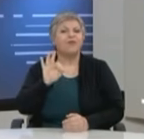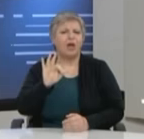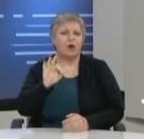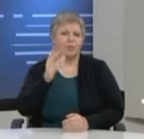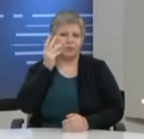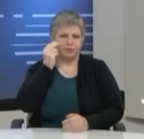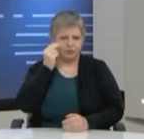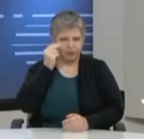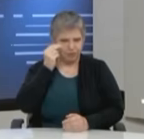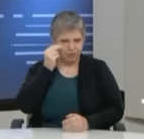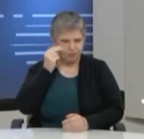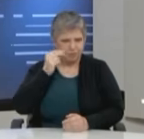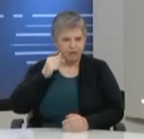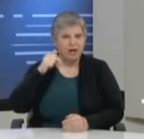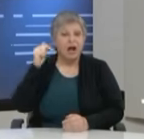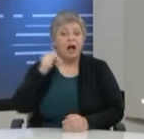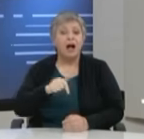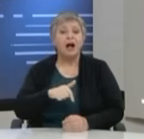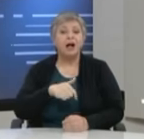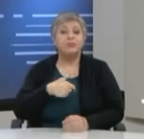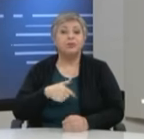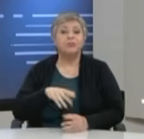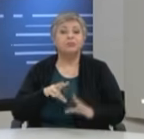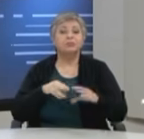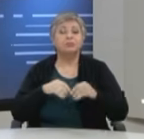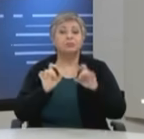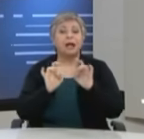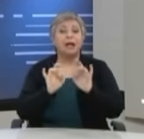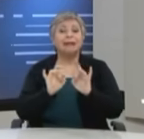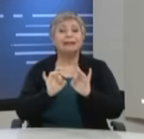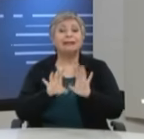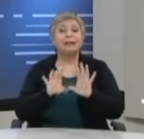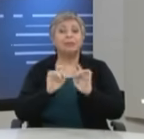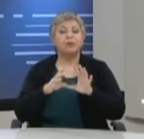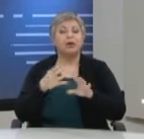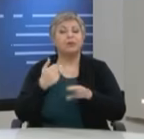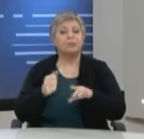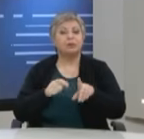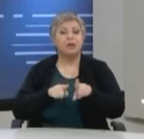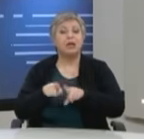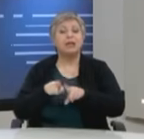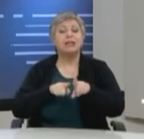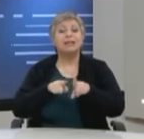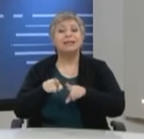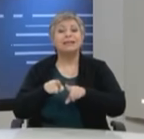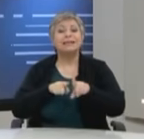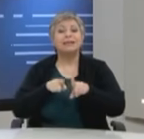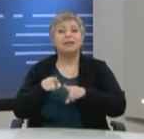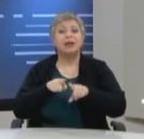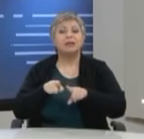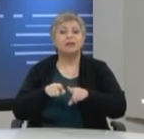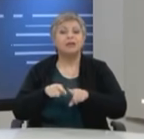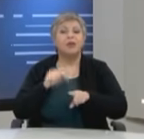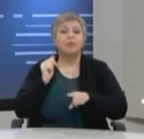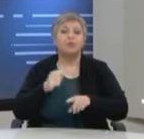φρόντισαν να μην αποδεχθούν τίποτα, το οποίο θα απέδιδε άμεσα τον όρο Μακεδονικός και στην